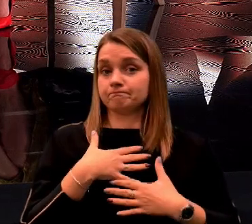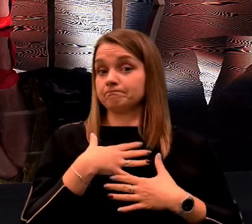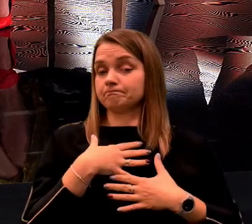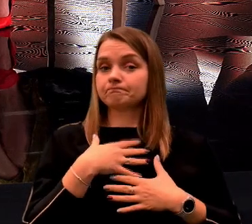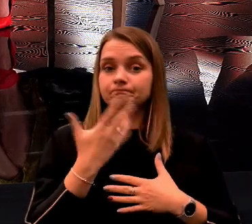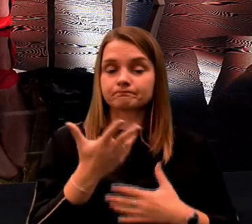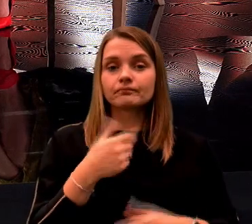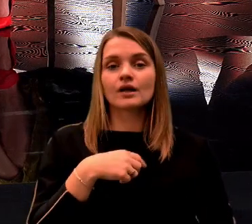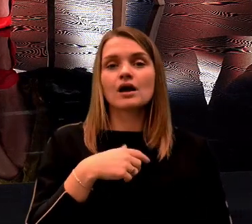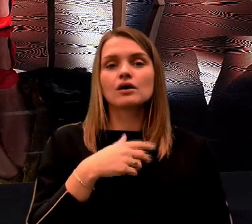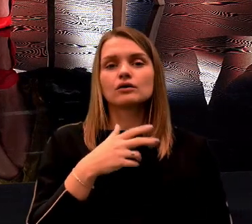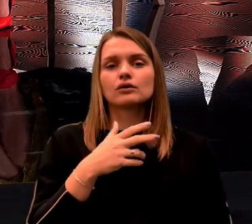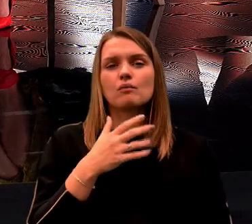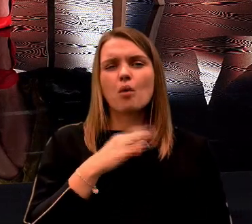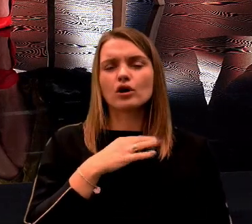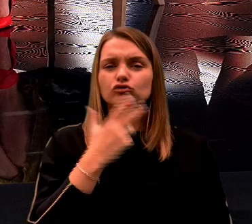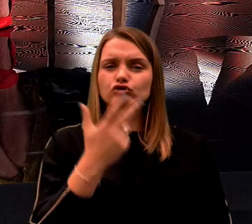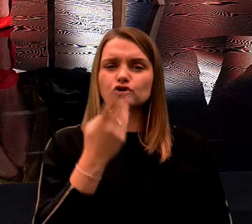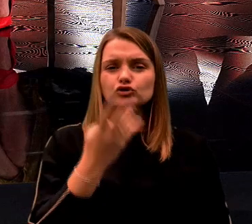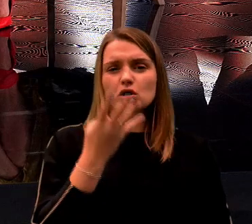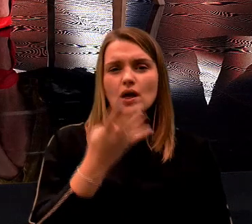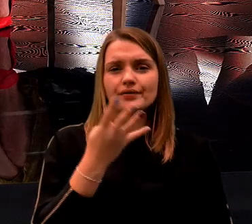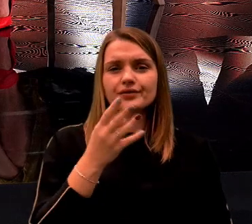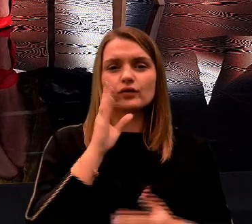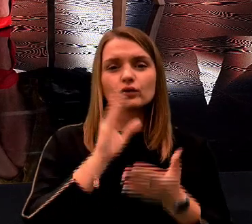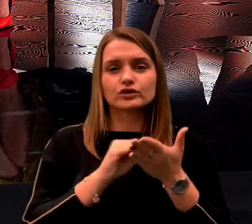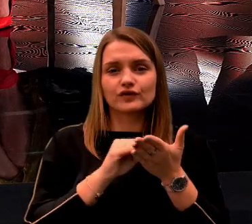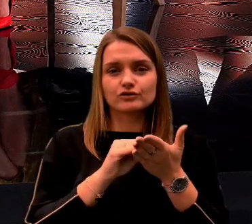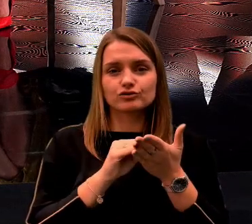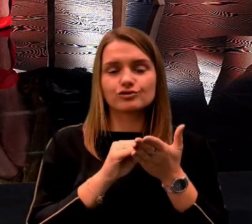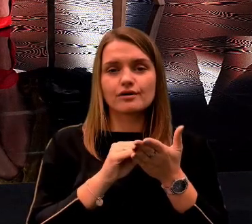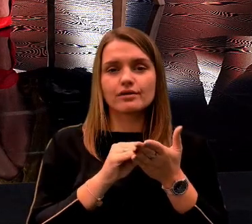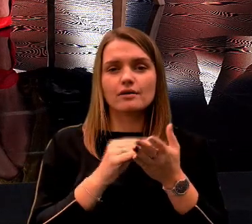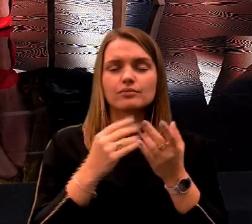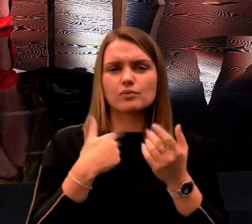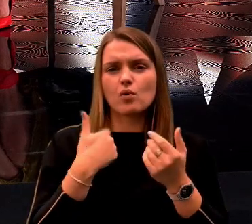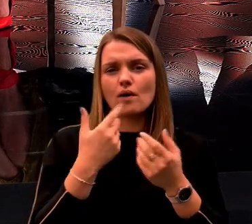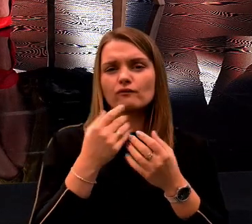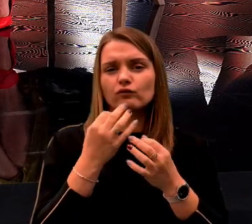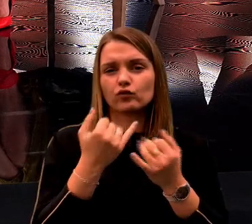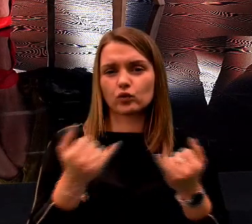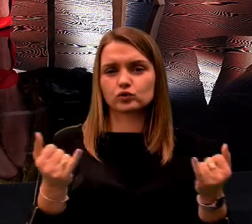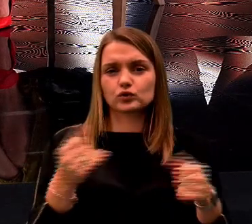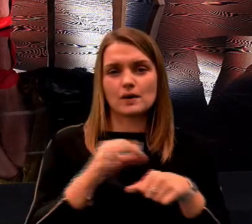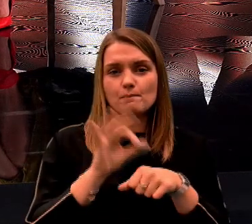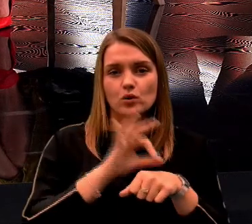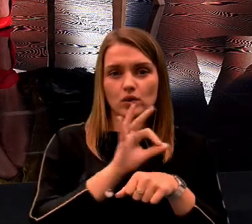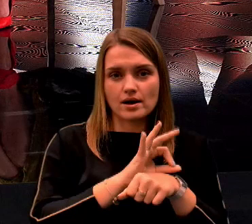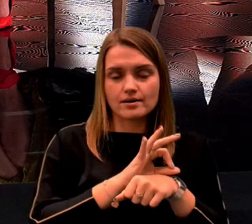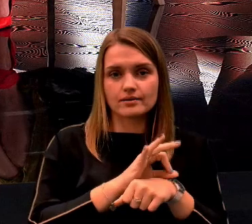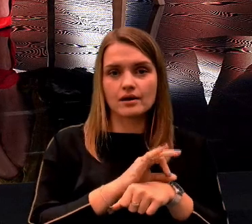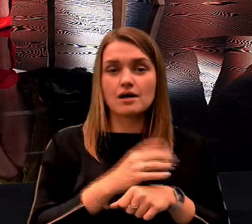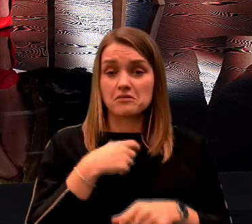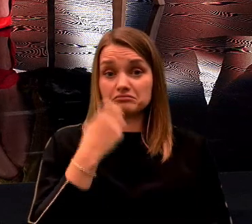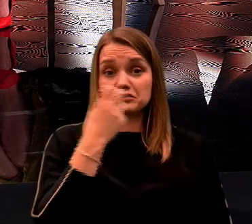swoje 3-4 letnie doświadczenie, które miałem z call centerami na różnych projektach, bardzo mnie